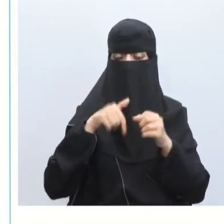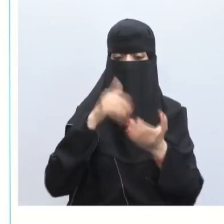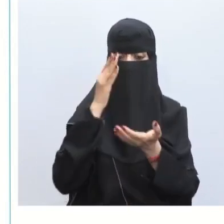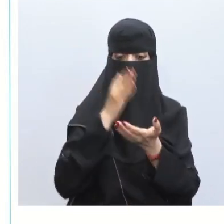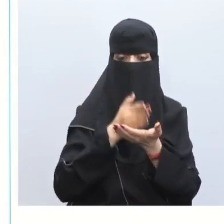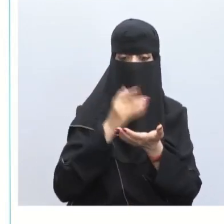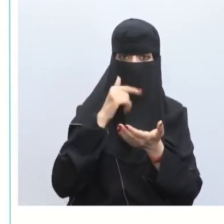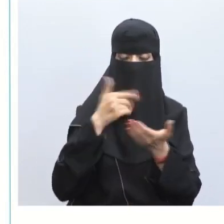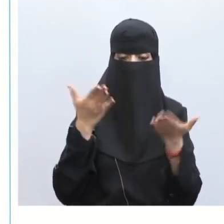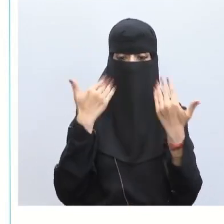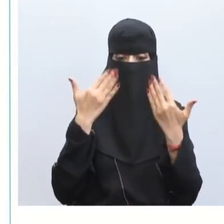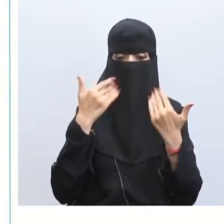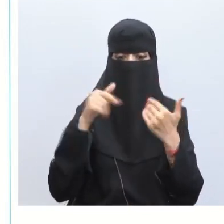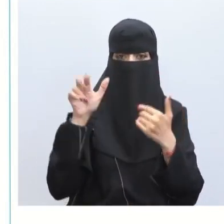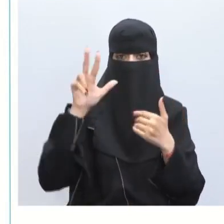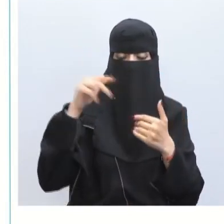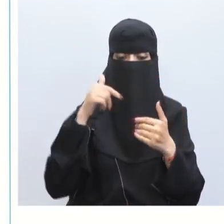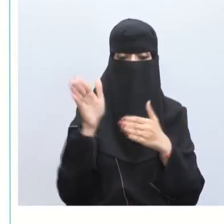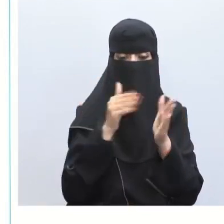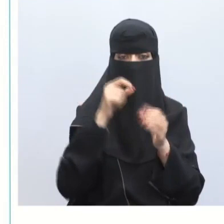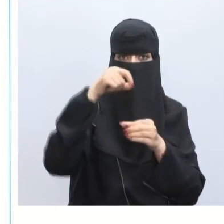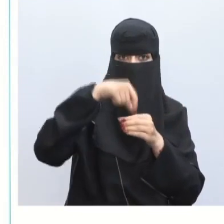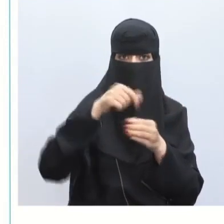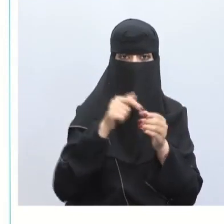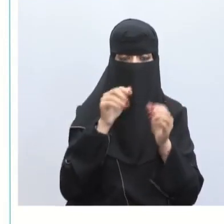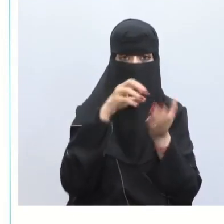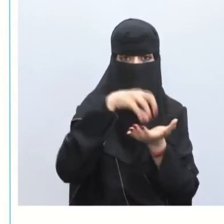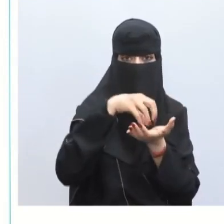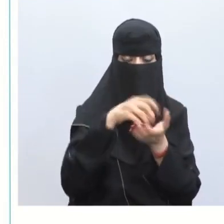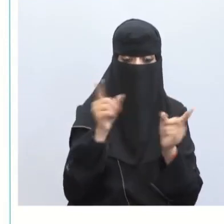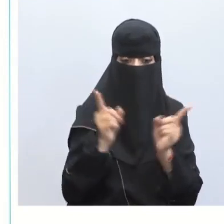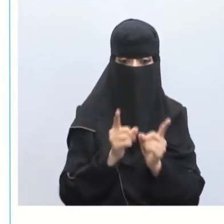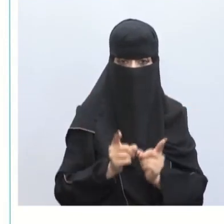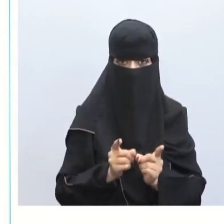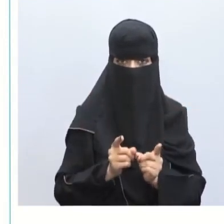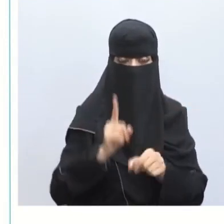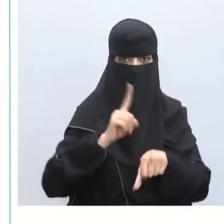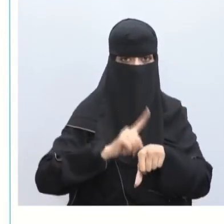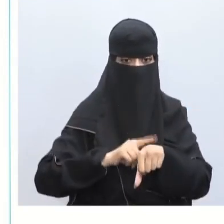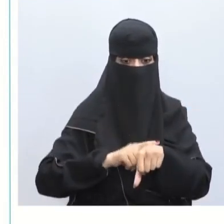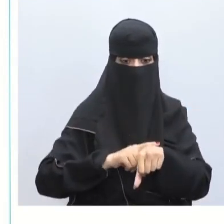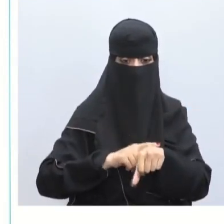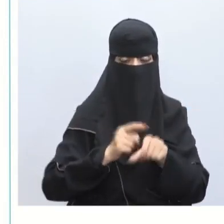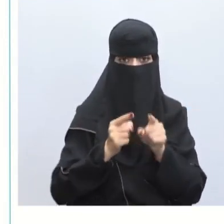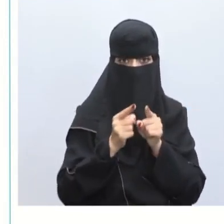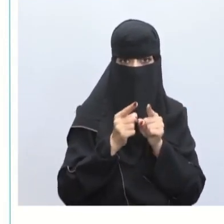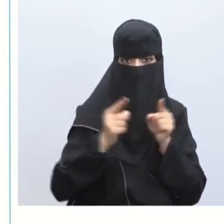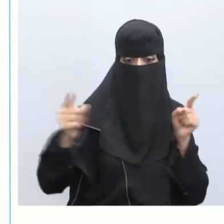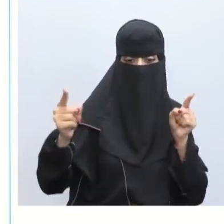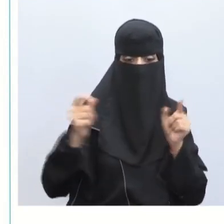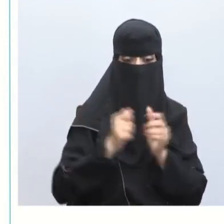متوسط حالات الجو في مكان محدد لمده